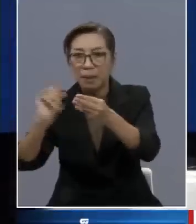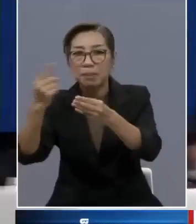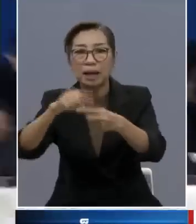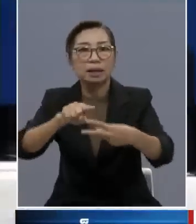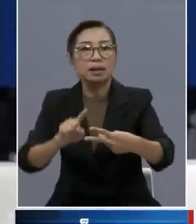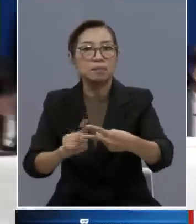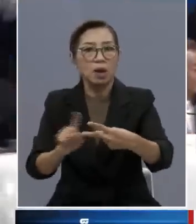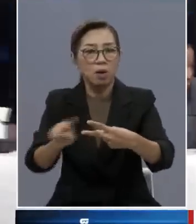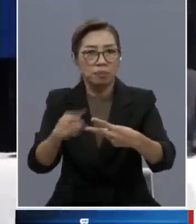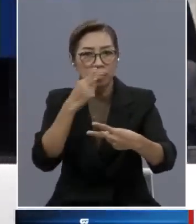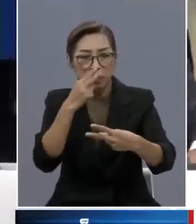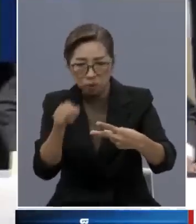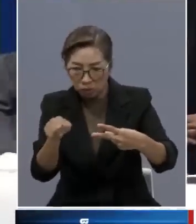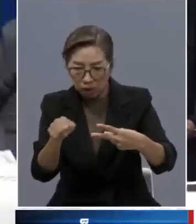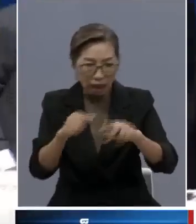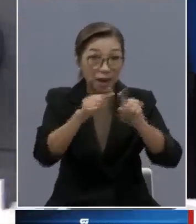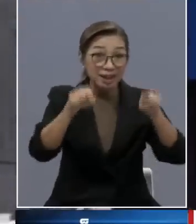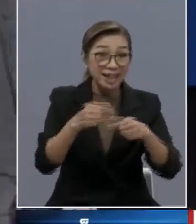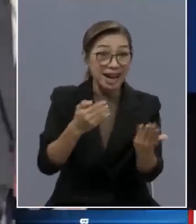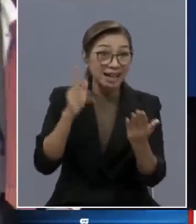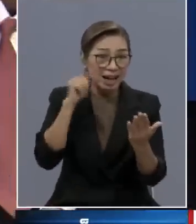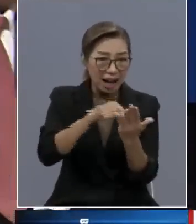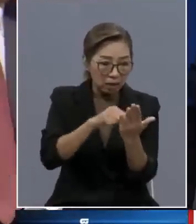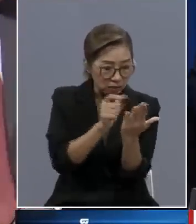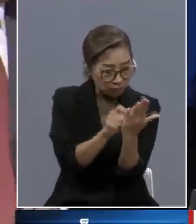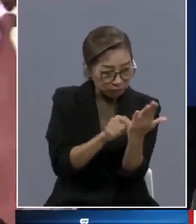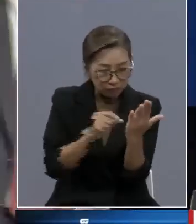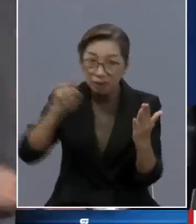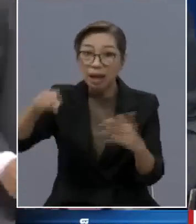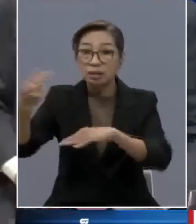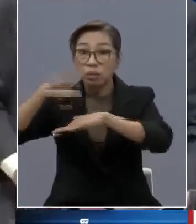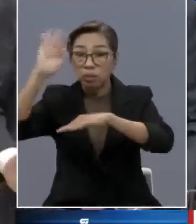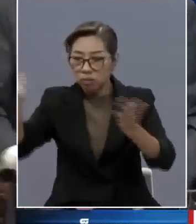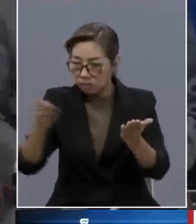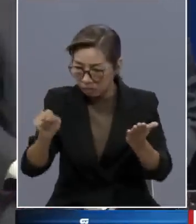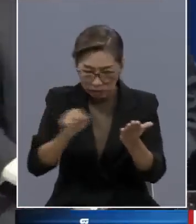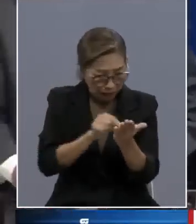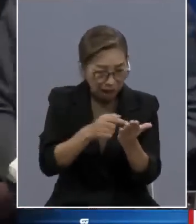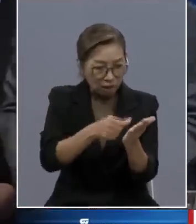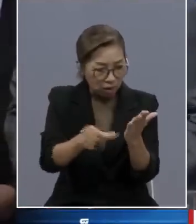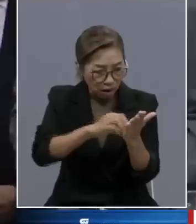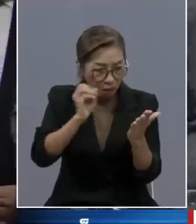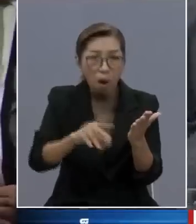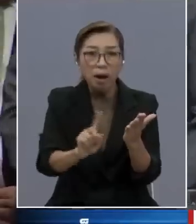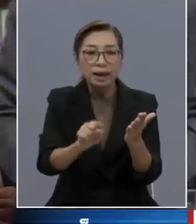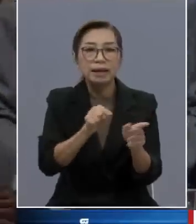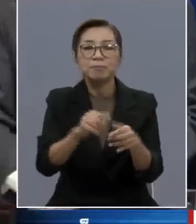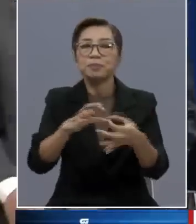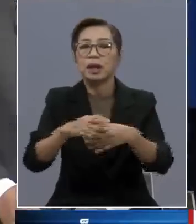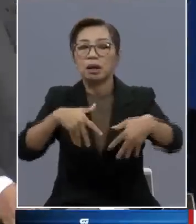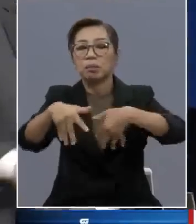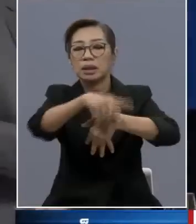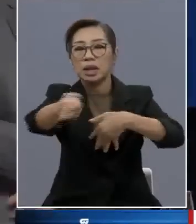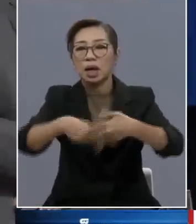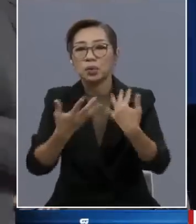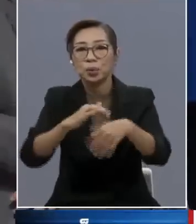ที่ไปดูเนี่ยมันถูกตัดออกไปก็คือเรื่องของประเด็นการสร้างความสมานฉันท์ในสังคมก็เข้าใจว่าน่าจะเป็นเกี่ยวข้องกับเรื่องของการนิร